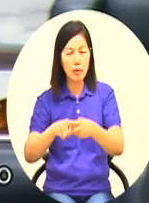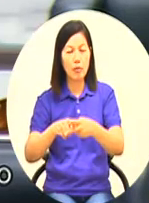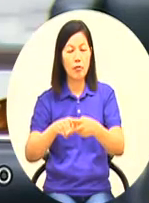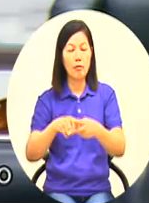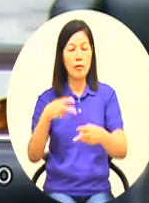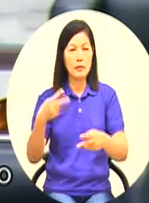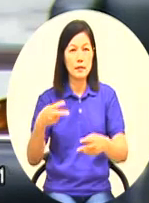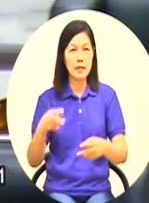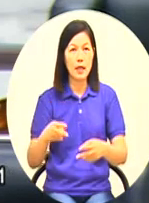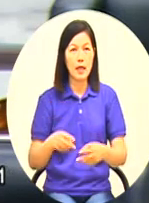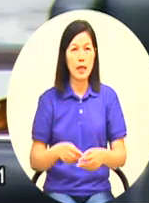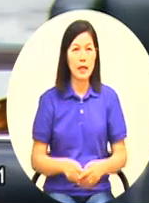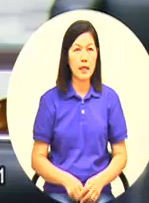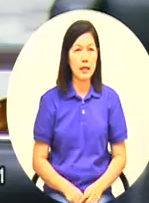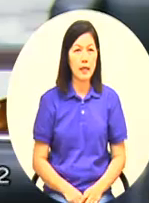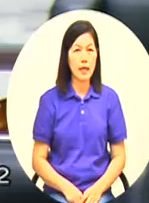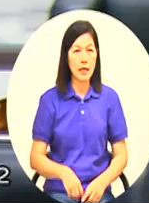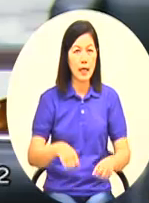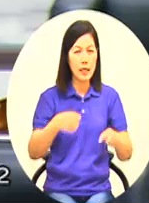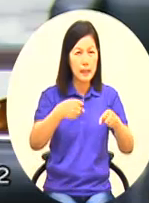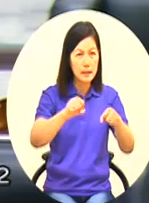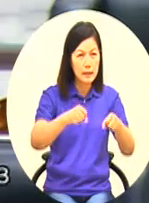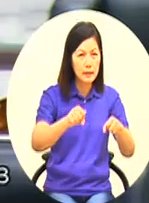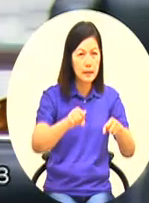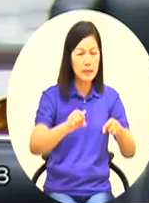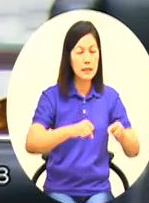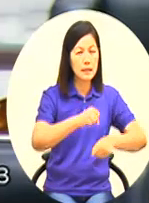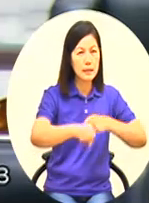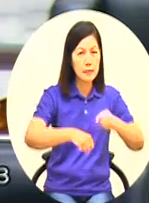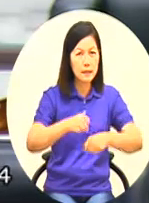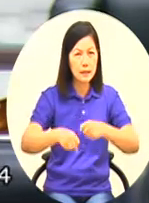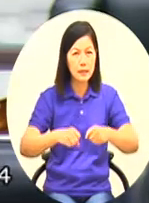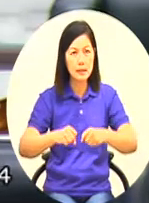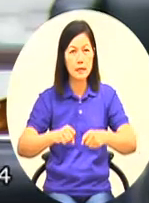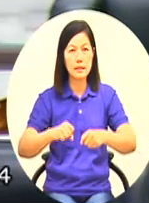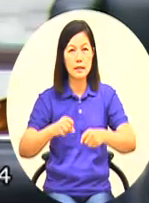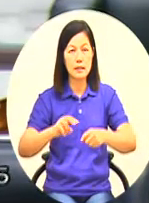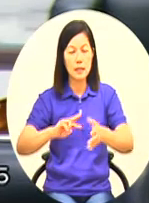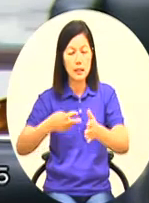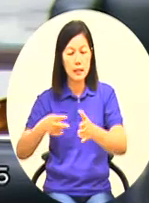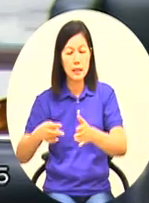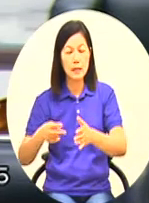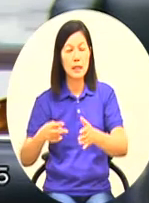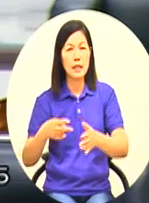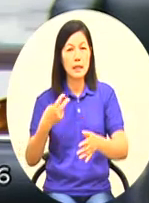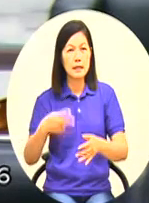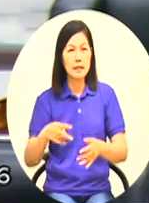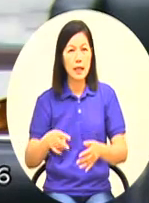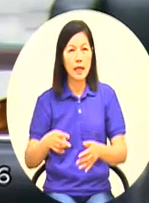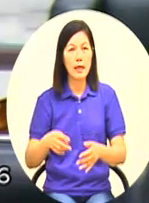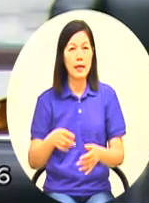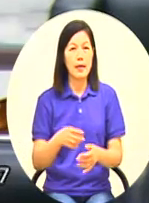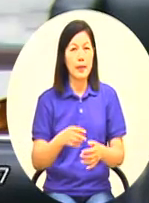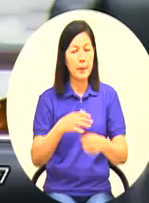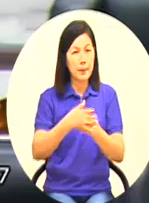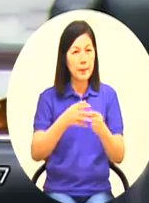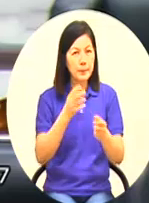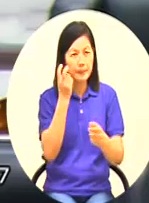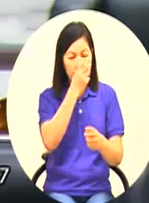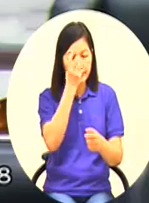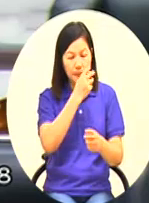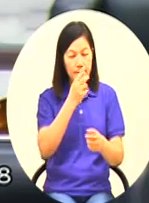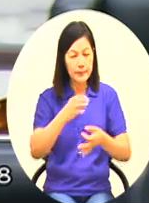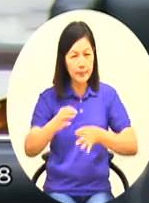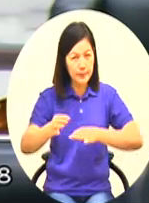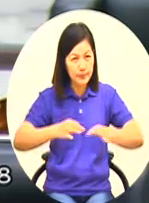是中古汽机车自行车的修配还有保管或买卖，那第三